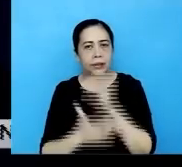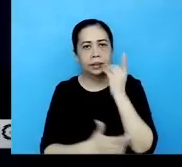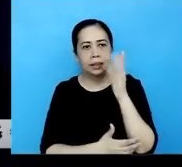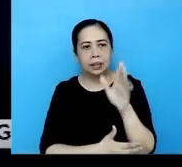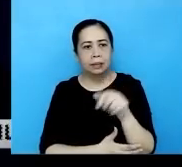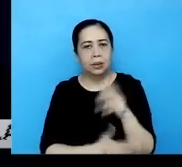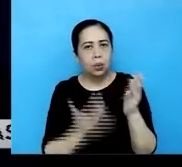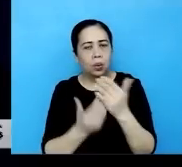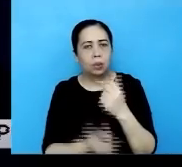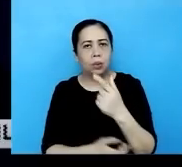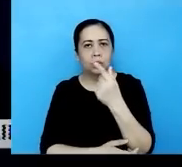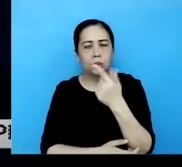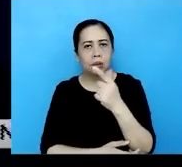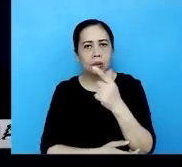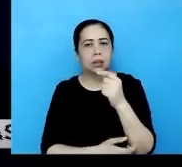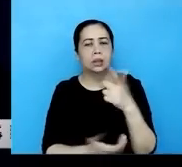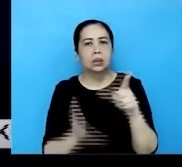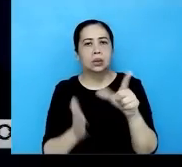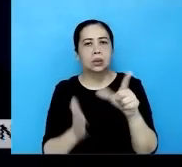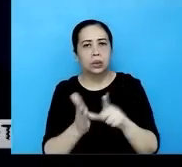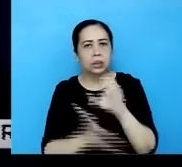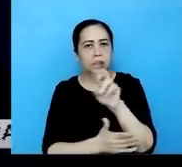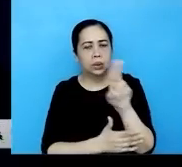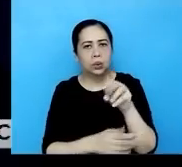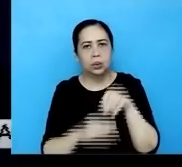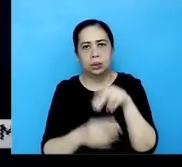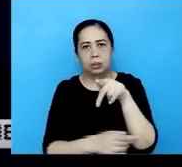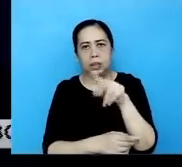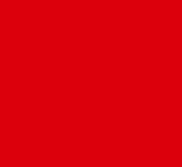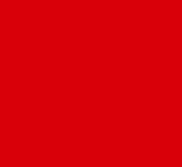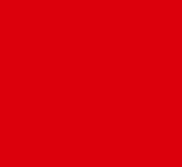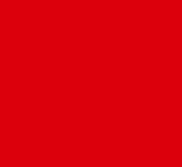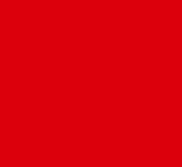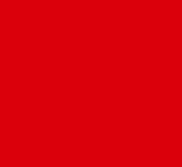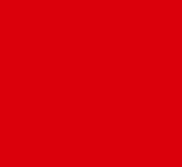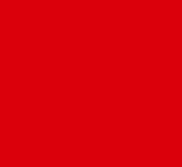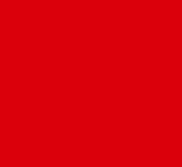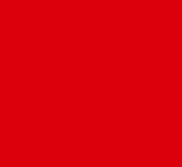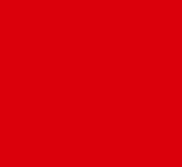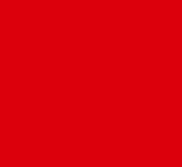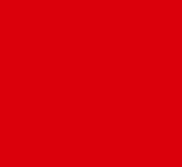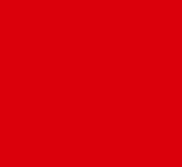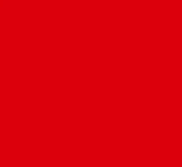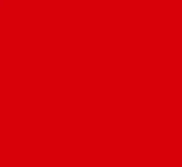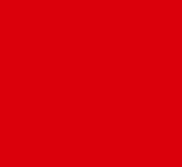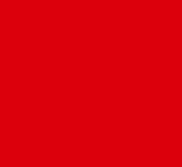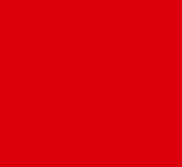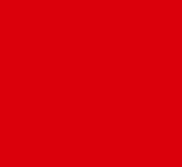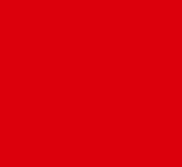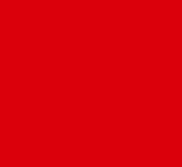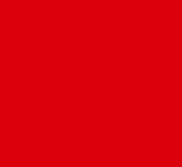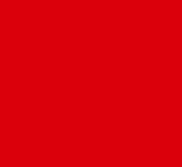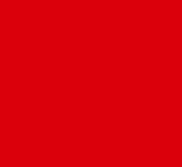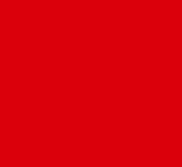halos 20 abogado ng EU sa PNP Custodial Center sa Camp Crame. Mga kapatid, Julius Babaw po. Iba